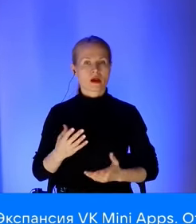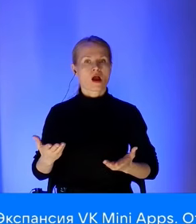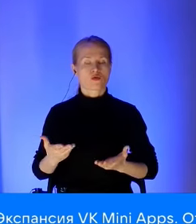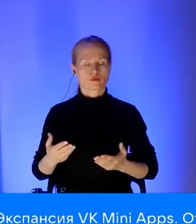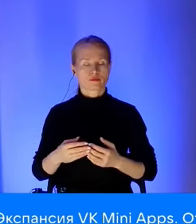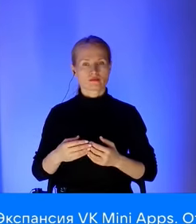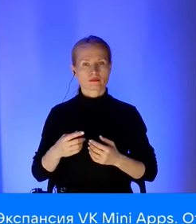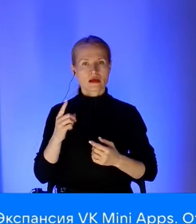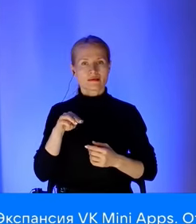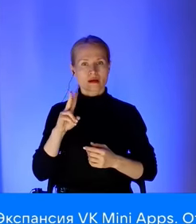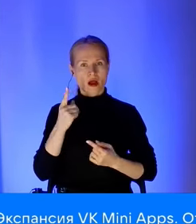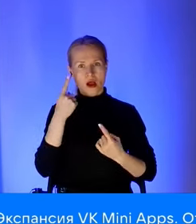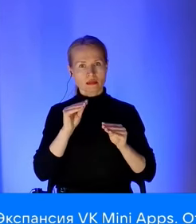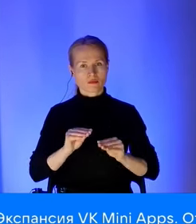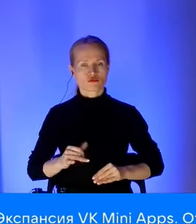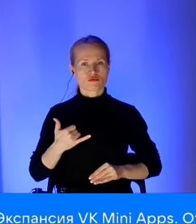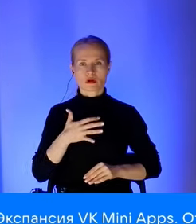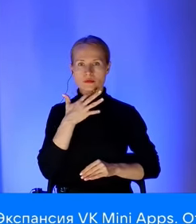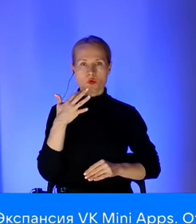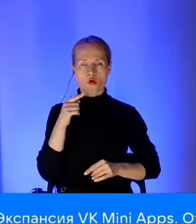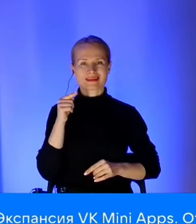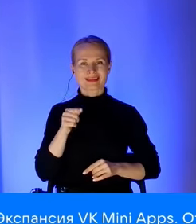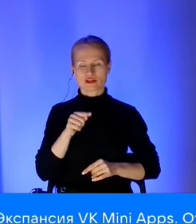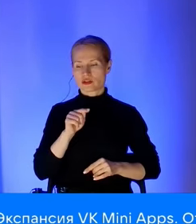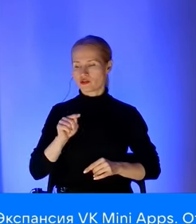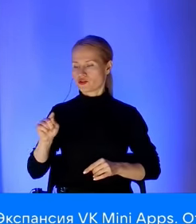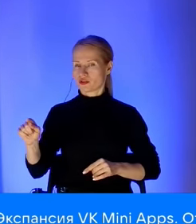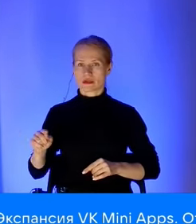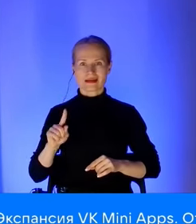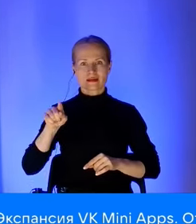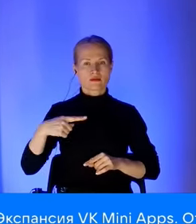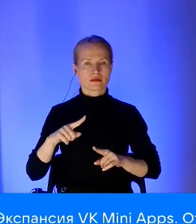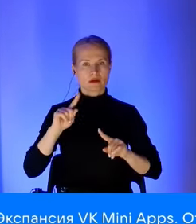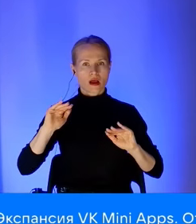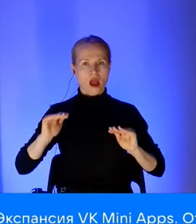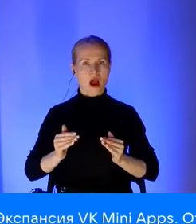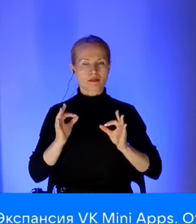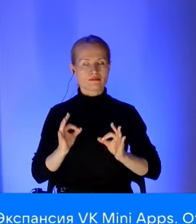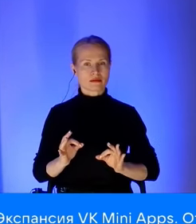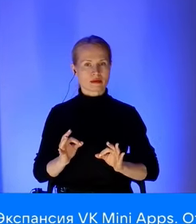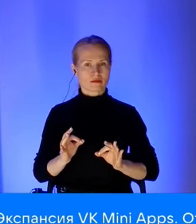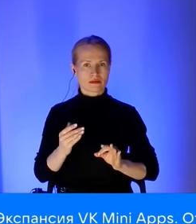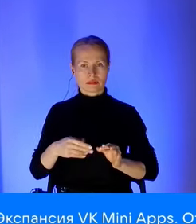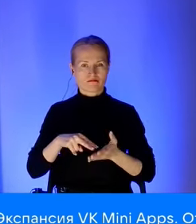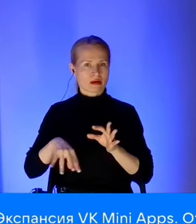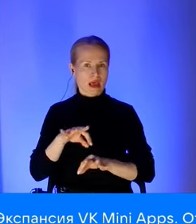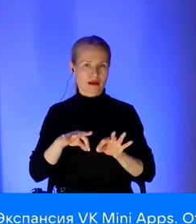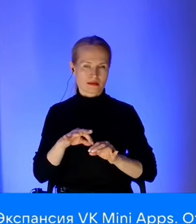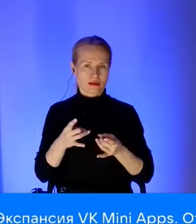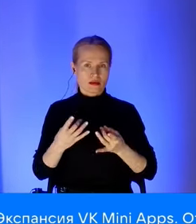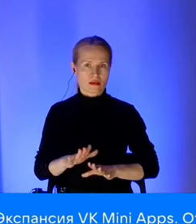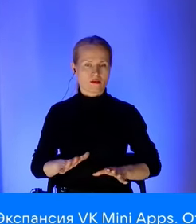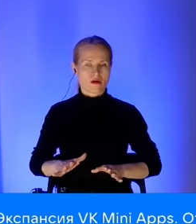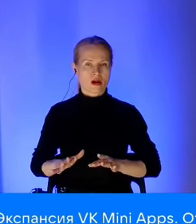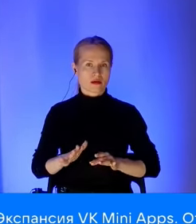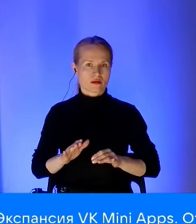нас разработчиков очень много, их тысячи, заставить их оптимизировать свои проекты на самом деле нетривиальная задача. То есть это очень